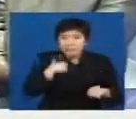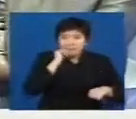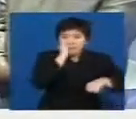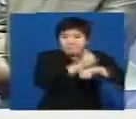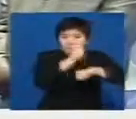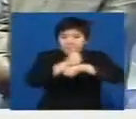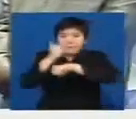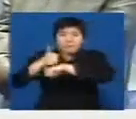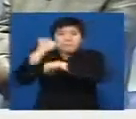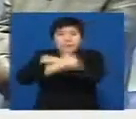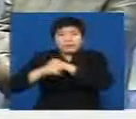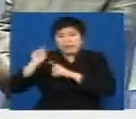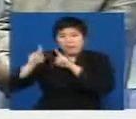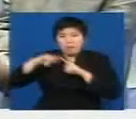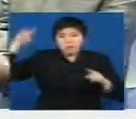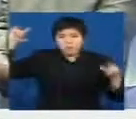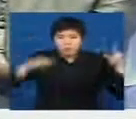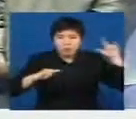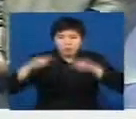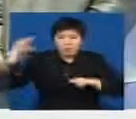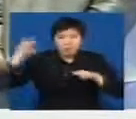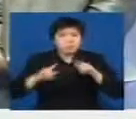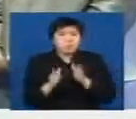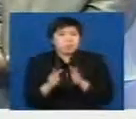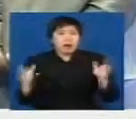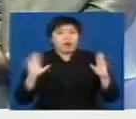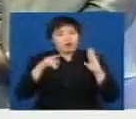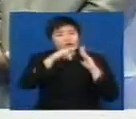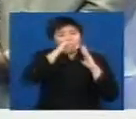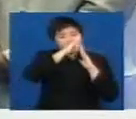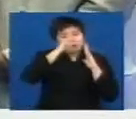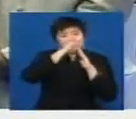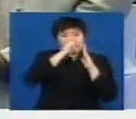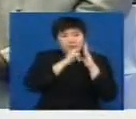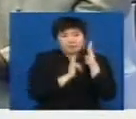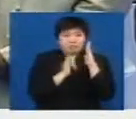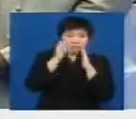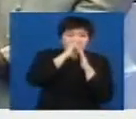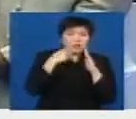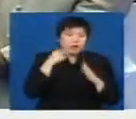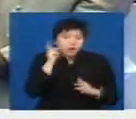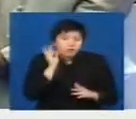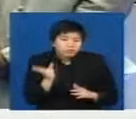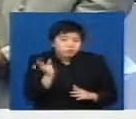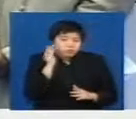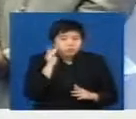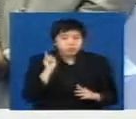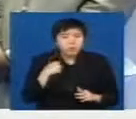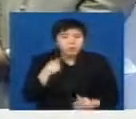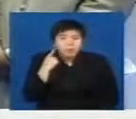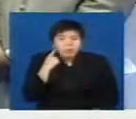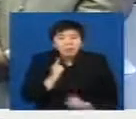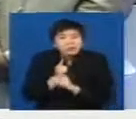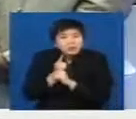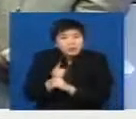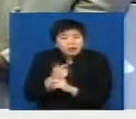ยอะไง ผู้นำประเทศเนี่ยมันสำคัญนะผมไม่ได้อยากเลยนะแต่ว่าต้อง จำเป็น ต้องฟังข่าวนะ ครับ จากนั้นเนี่ยก็ว่าจะก